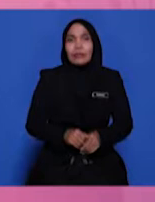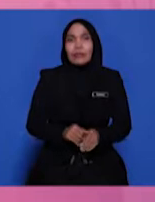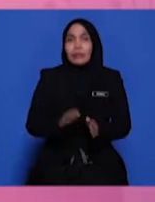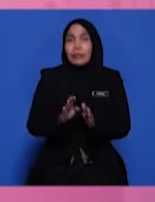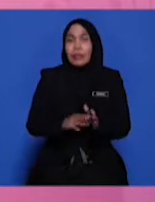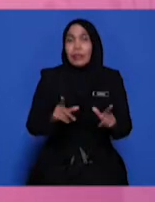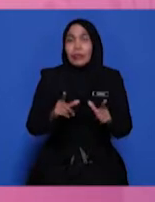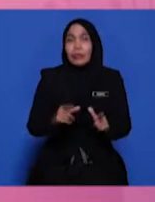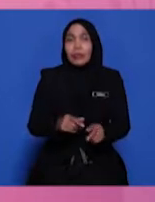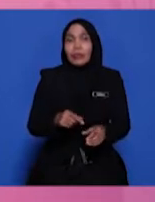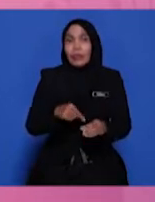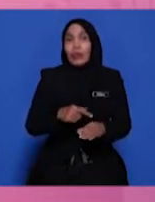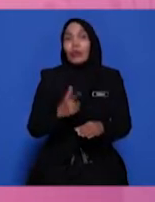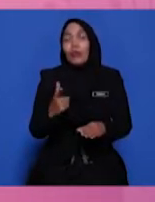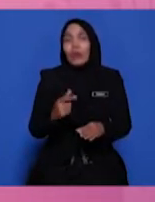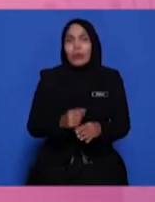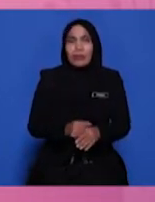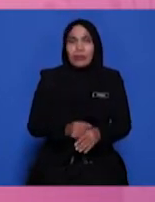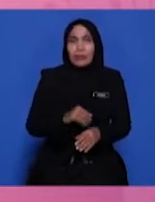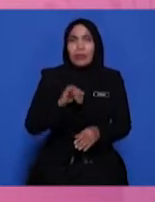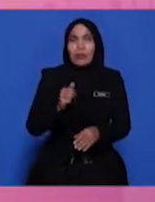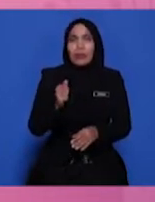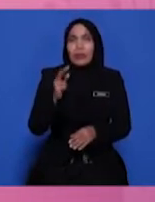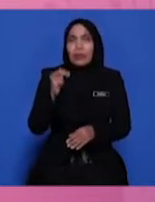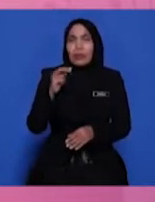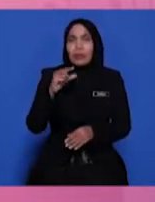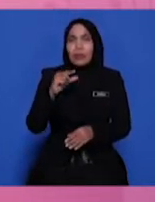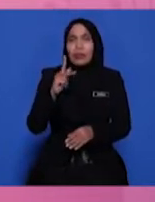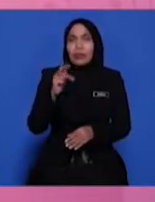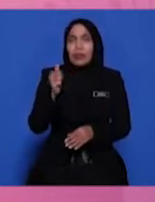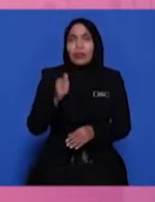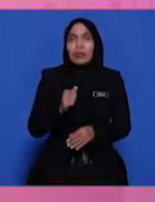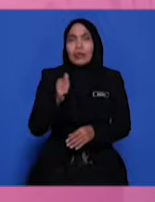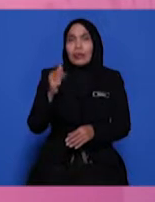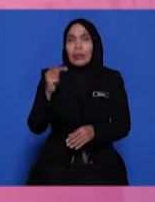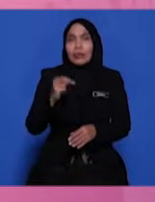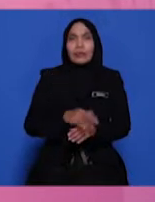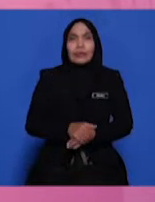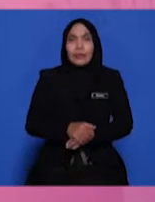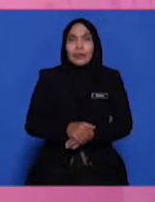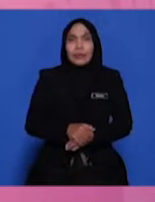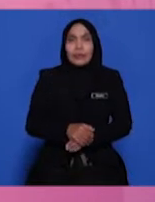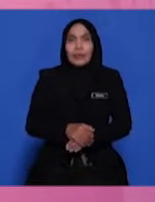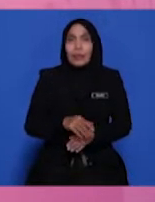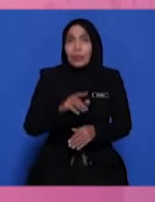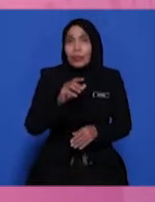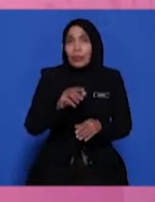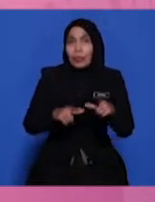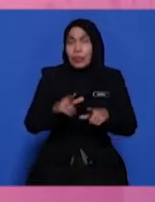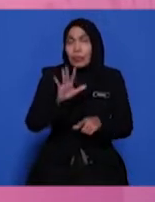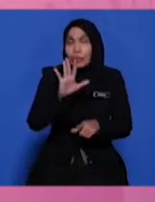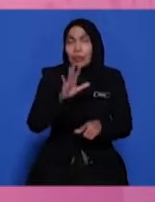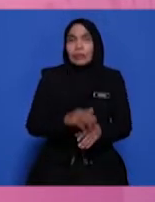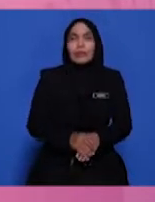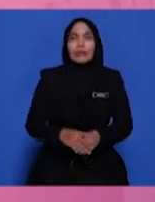murid-murid, langkah yang terakhir adalah mengkaji semula dan menyemak kemajuan. Kaji